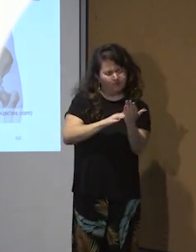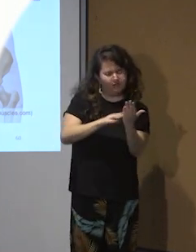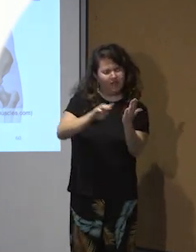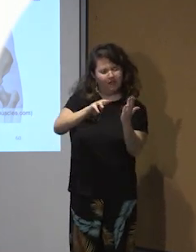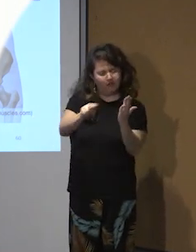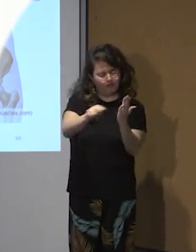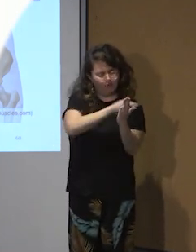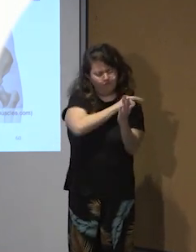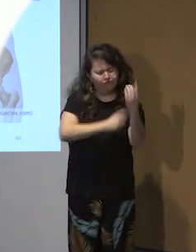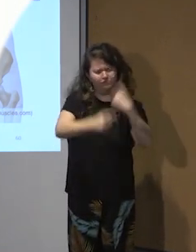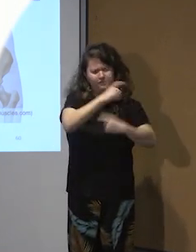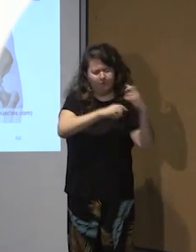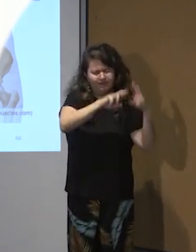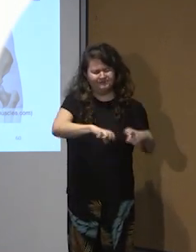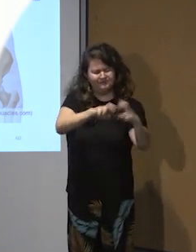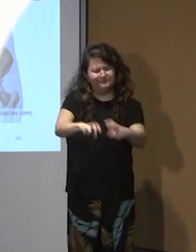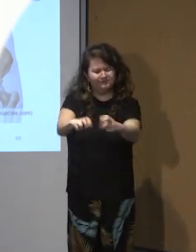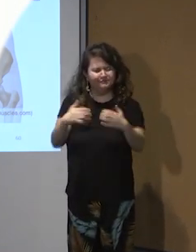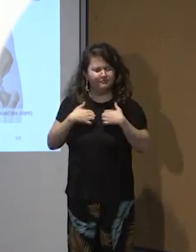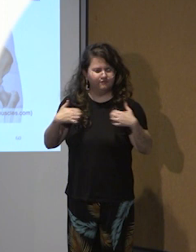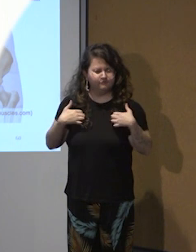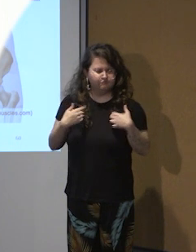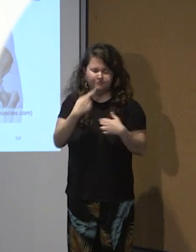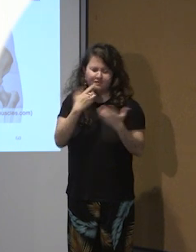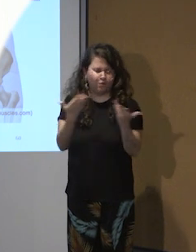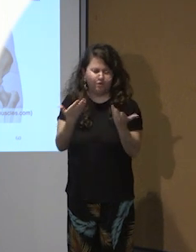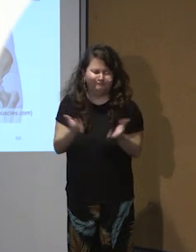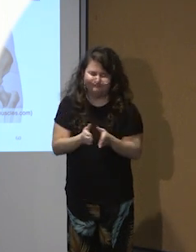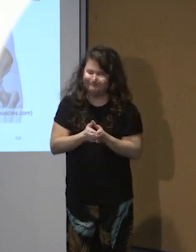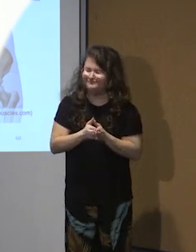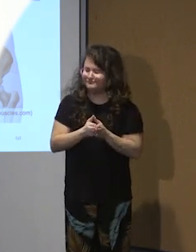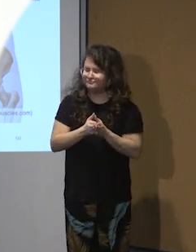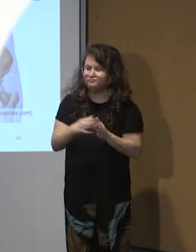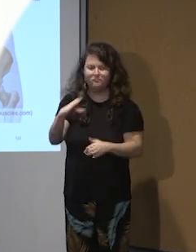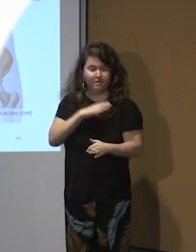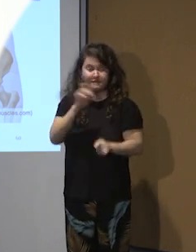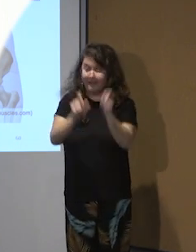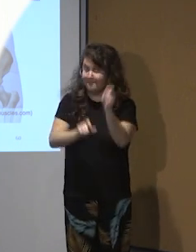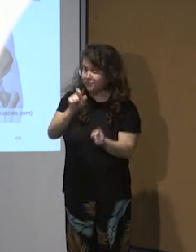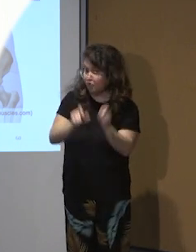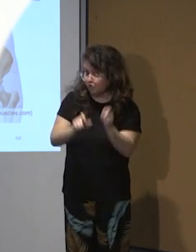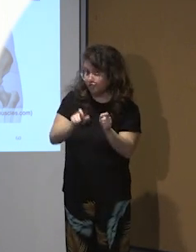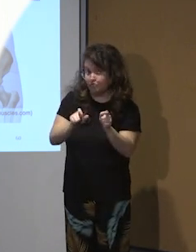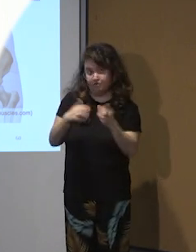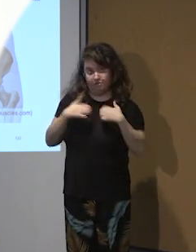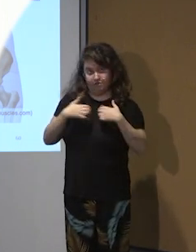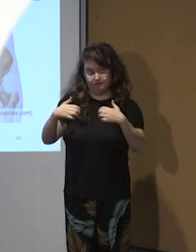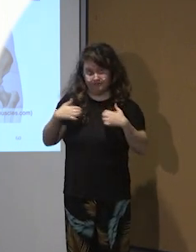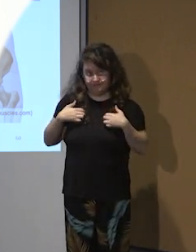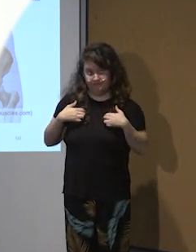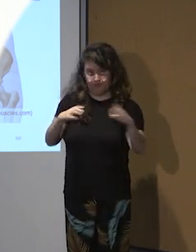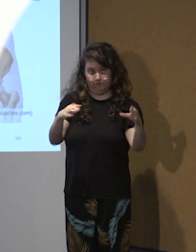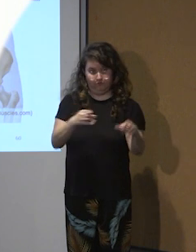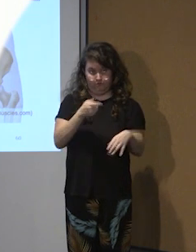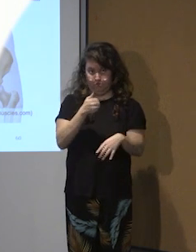littérature, en fait, ce que ça veut dire, c'est que vous allez avoir des chercheurs, leur but, ils vont lire le plus d'articles